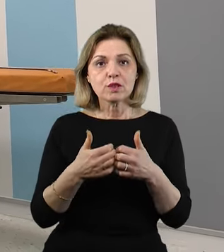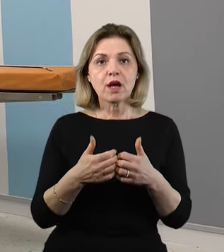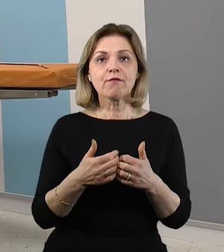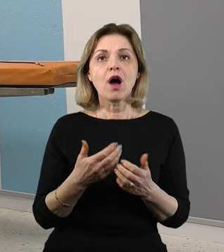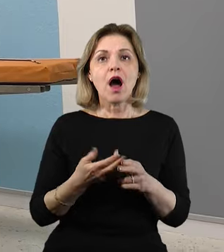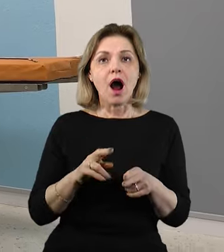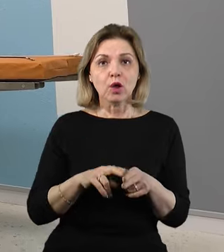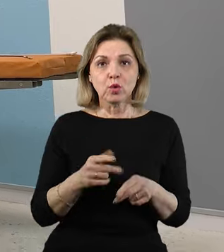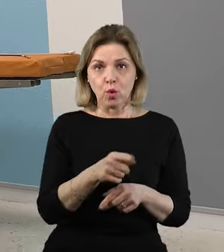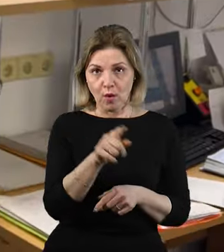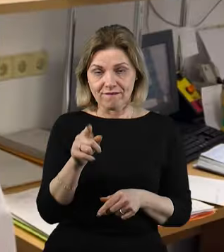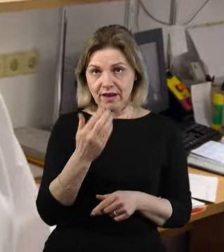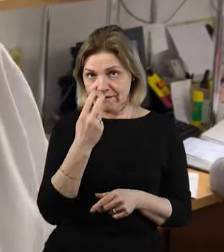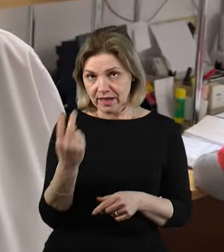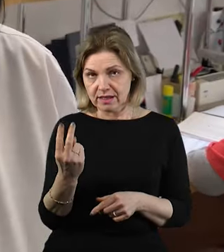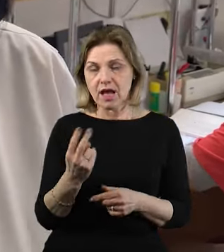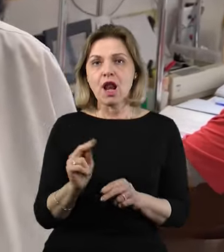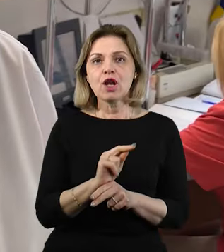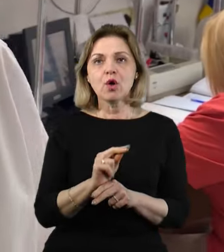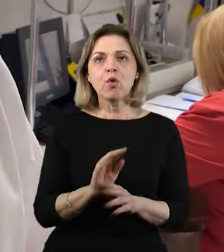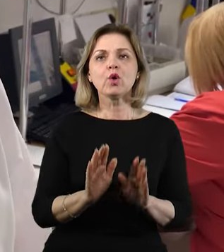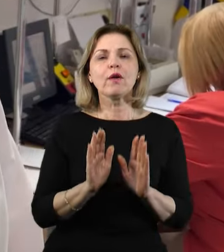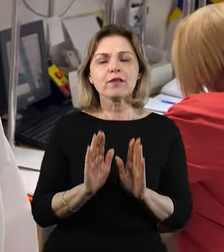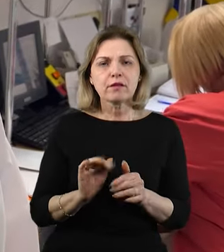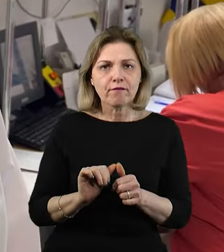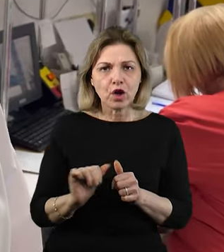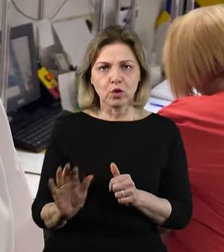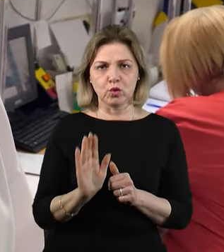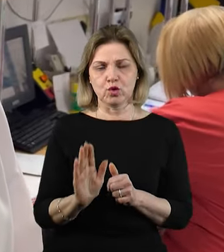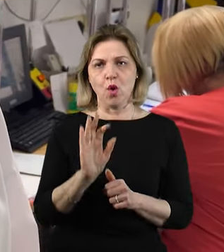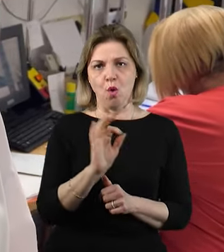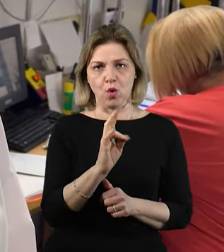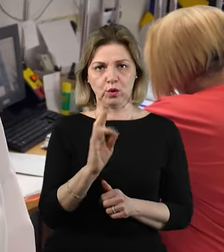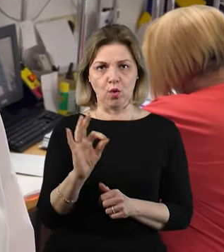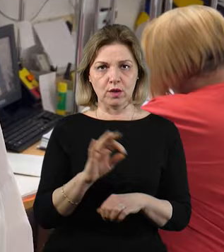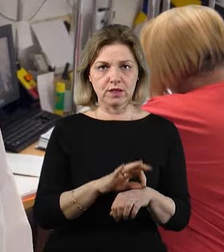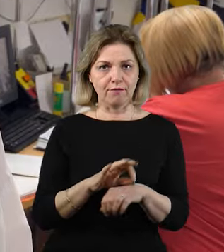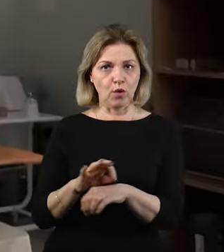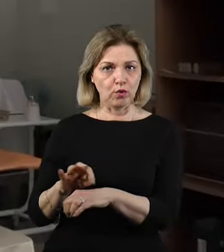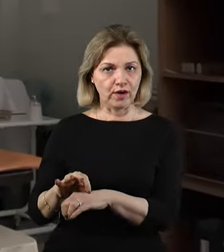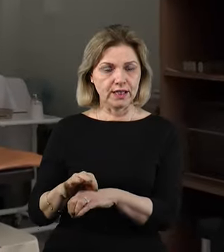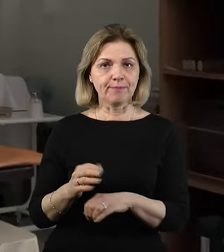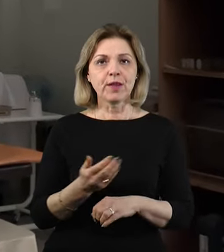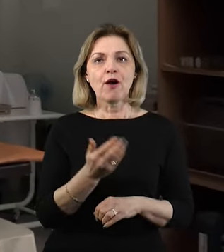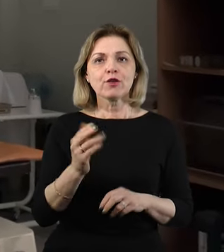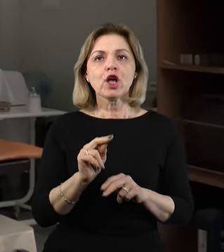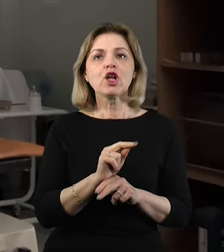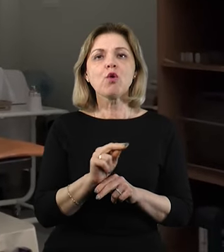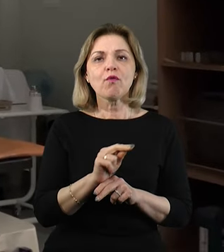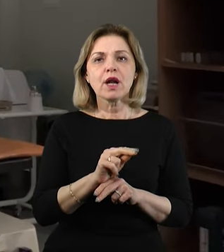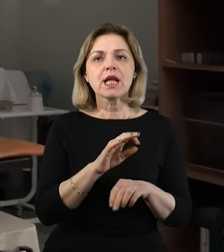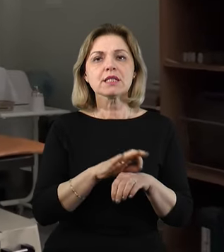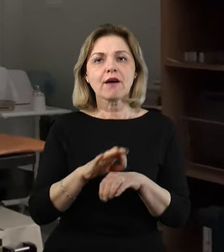на яку ви бачите, лікуються тільки виключно онкозахворювання. Ми